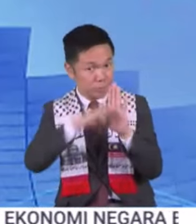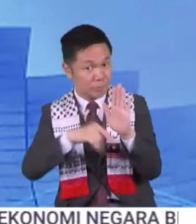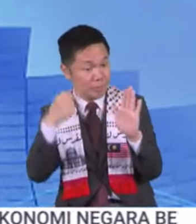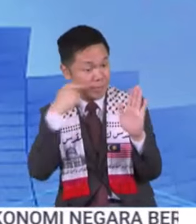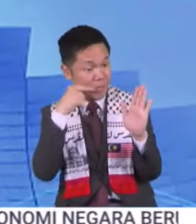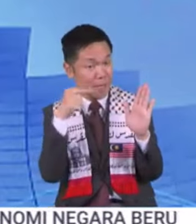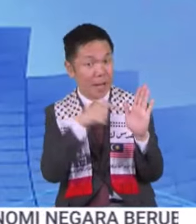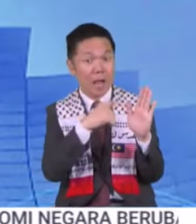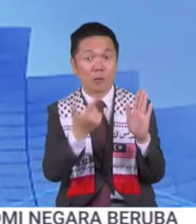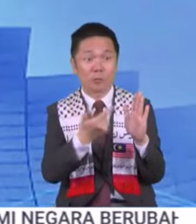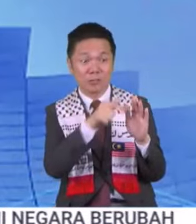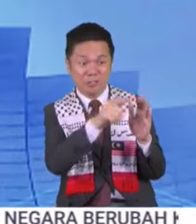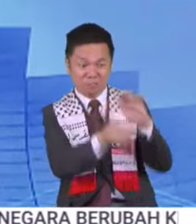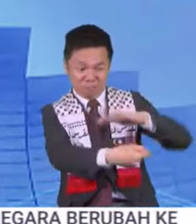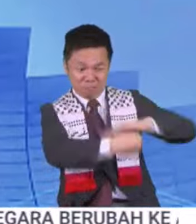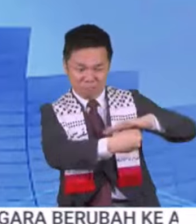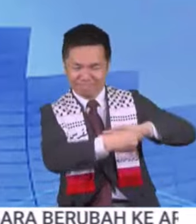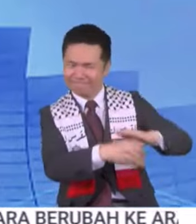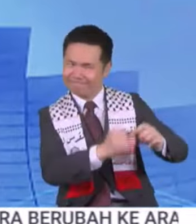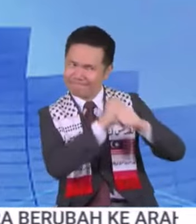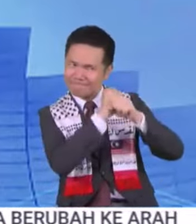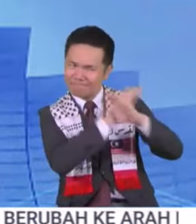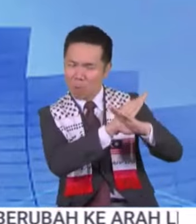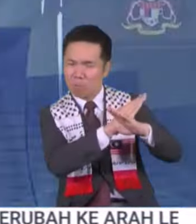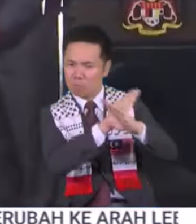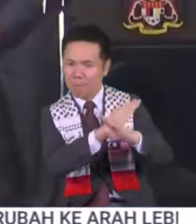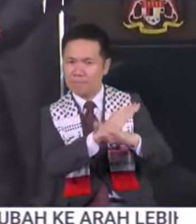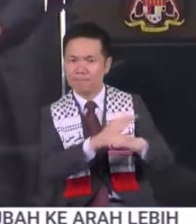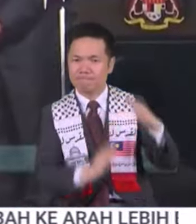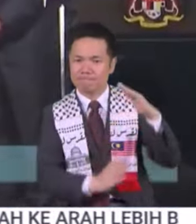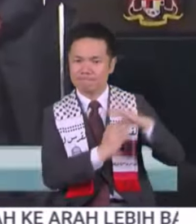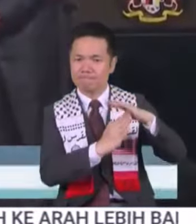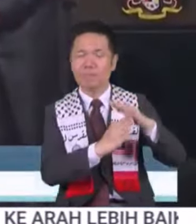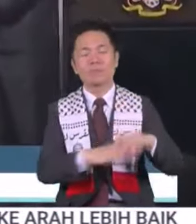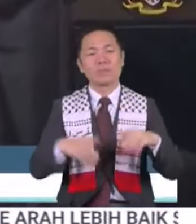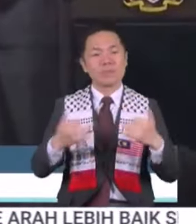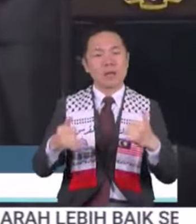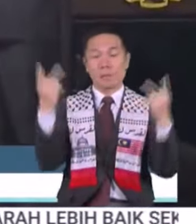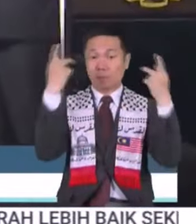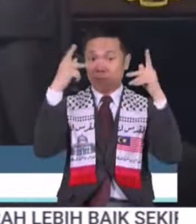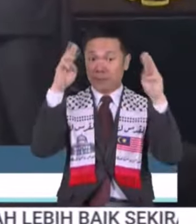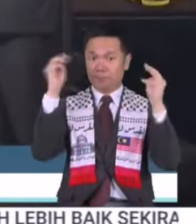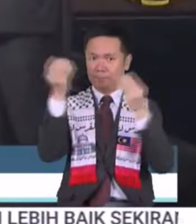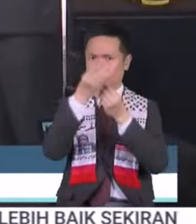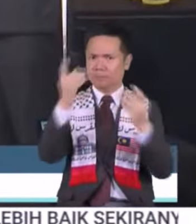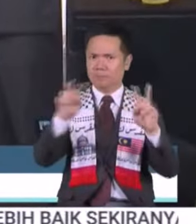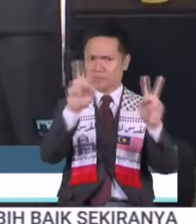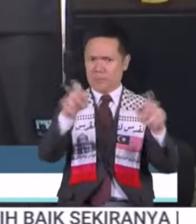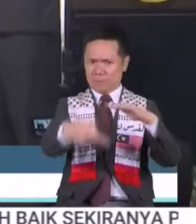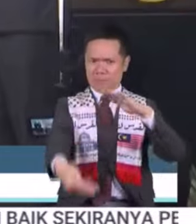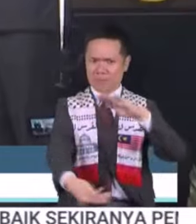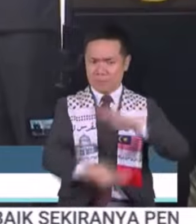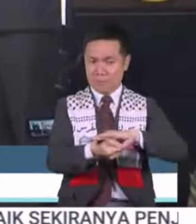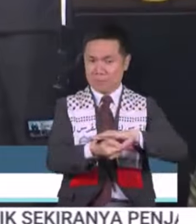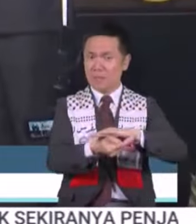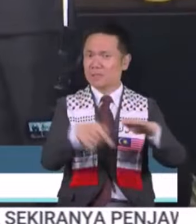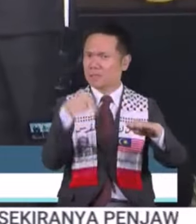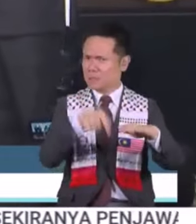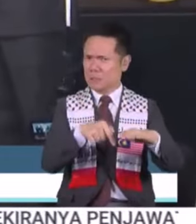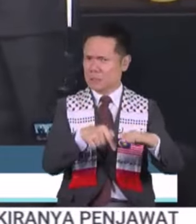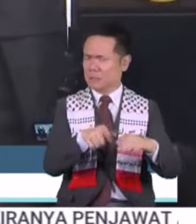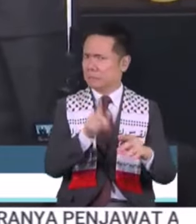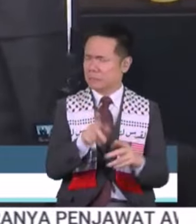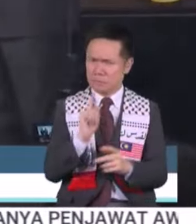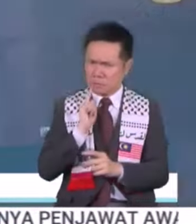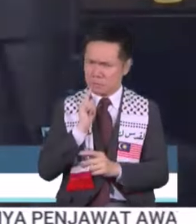dalam pencegahan rasuah. Berucap pada majlis pelancaran, Perdana Menteri menegaskan isu rasuah tidak boleh dipandang